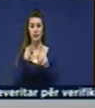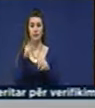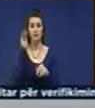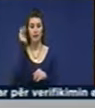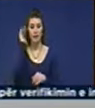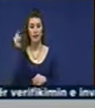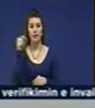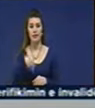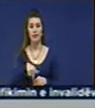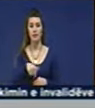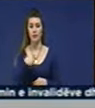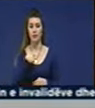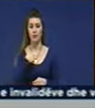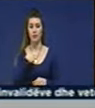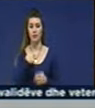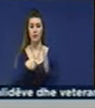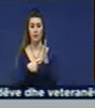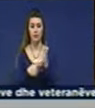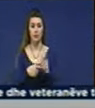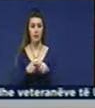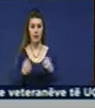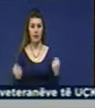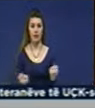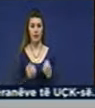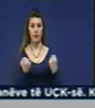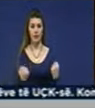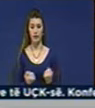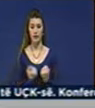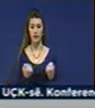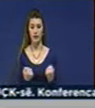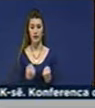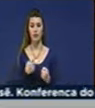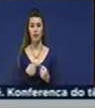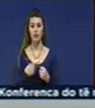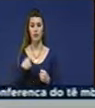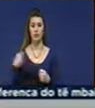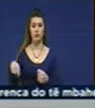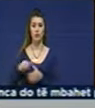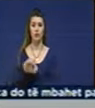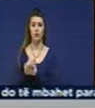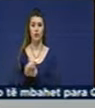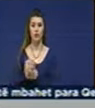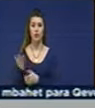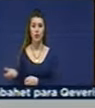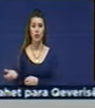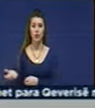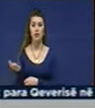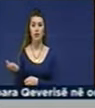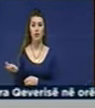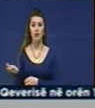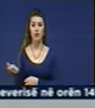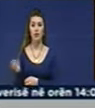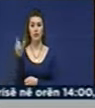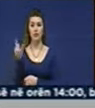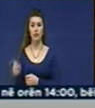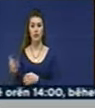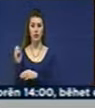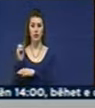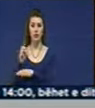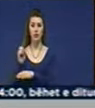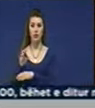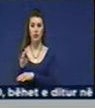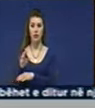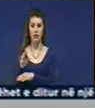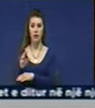tuaj, unë si aktiviste, ndërsa shoqja ime është aktivistë këshilltare zonja